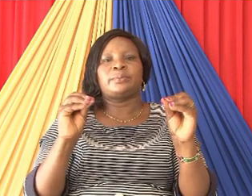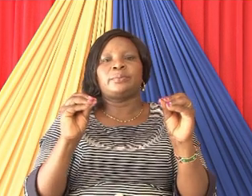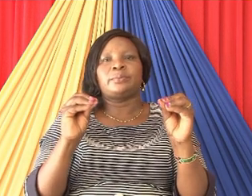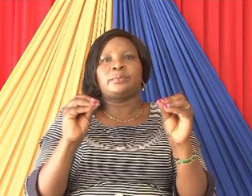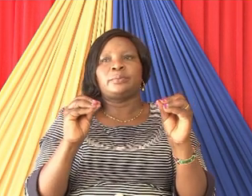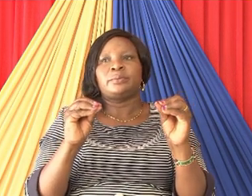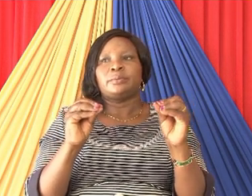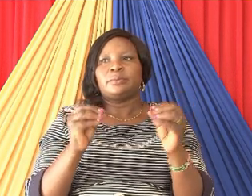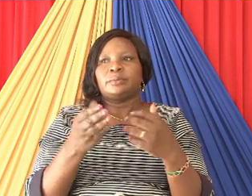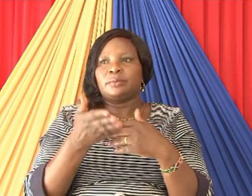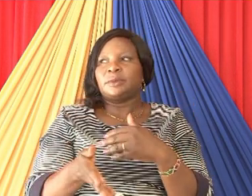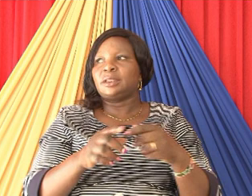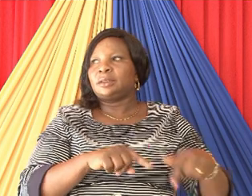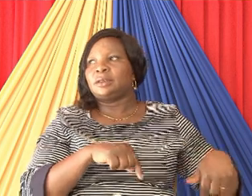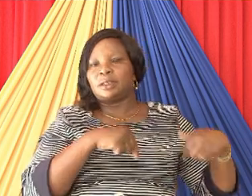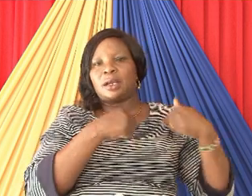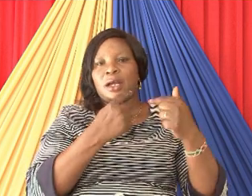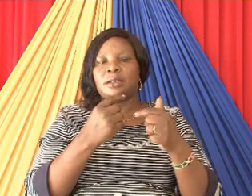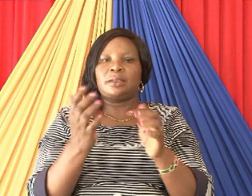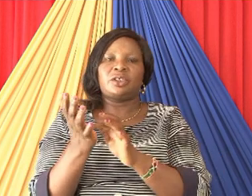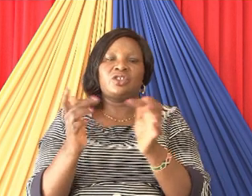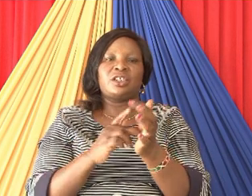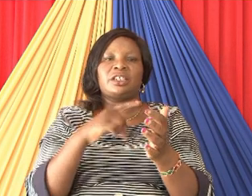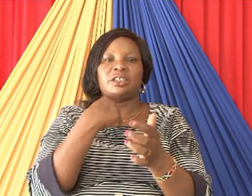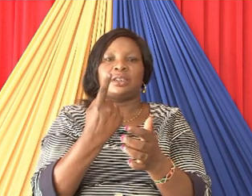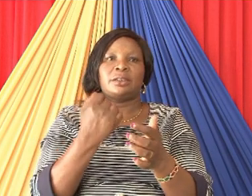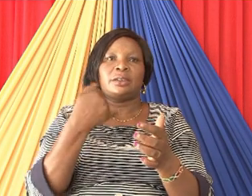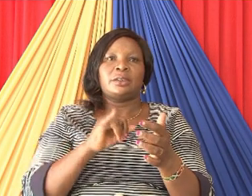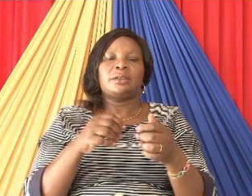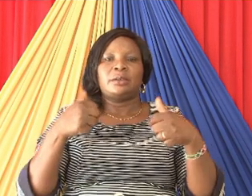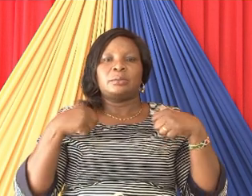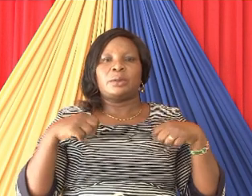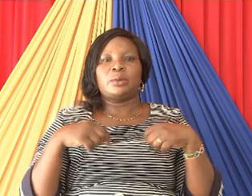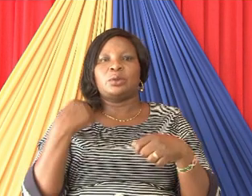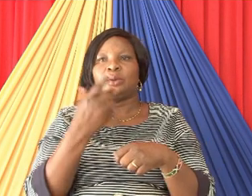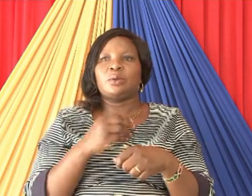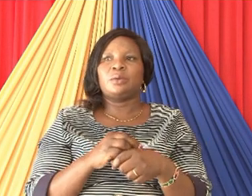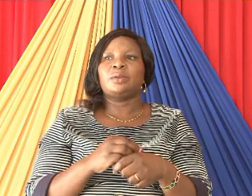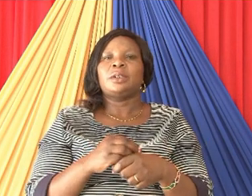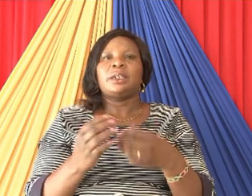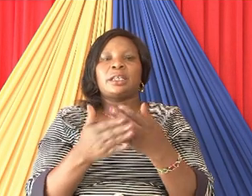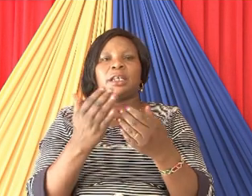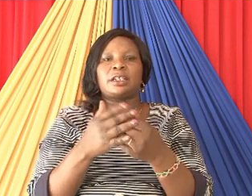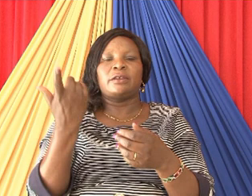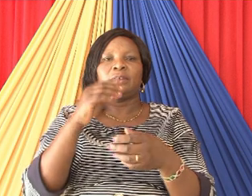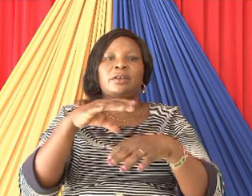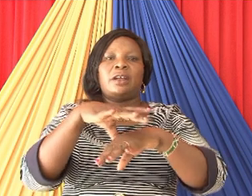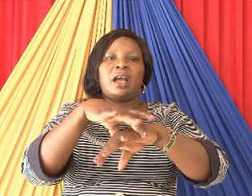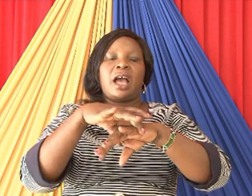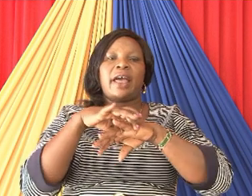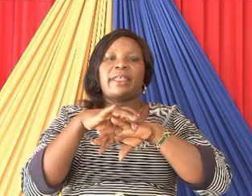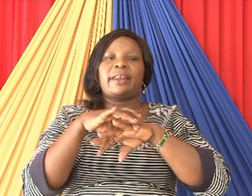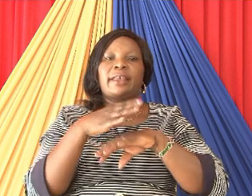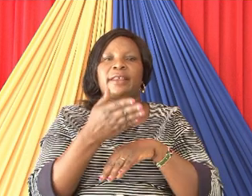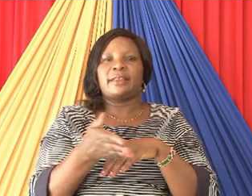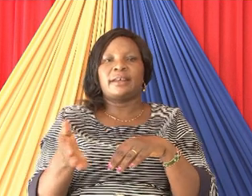moyo Yesu anasema ni kwamba ni wale watu ambao wao wanajishughulisha na mambo ya dunia. They have no praise for God.